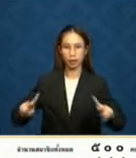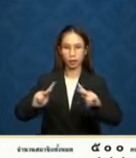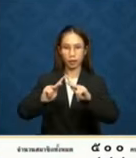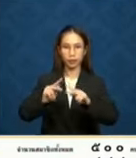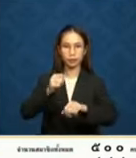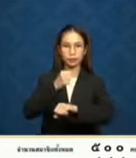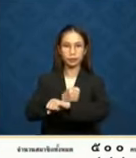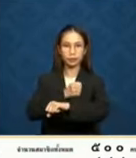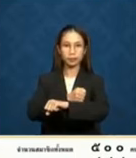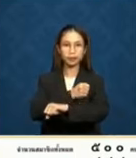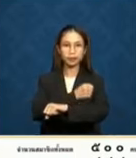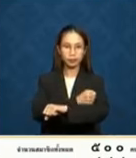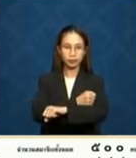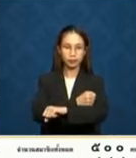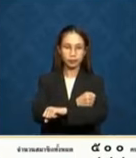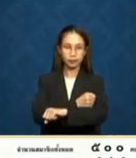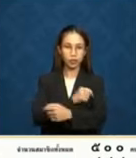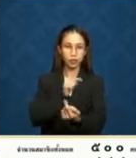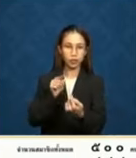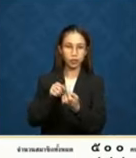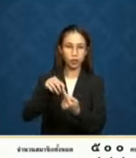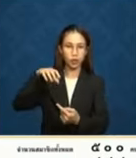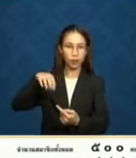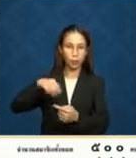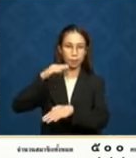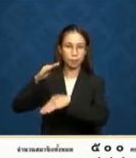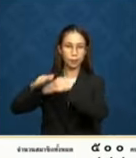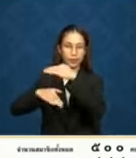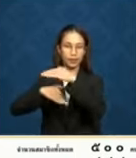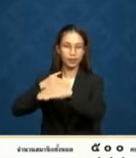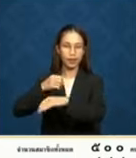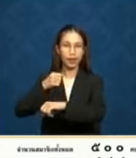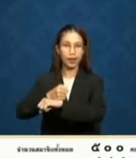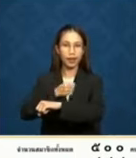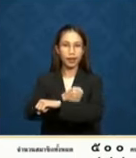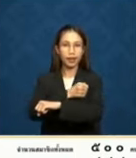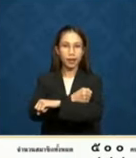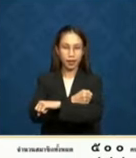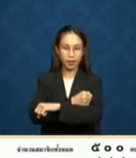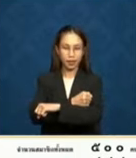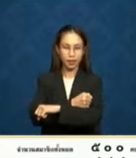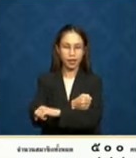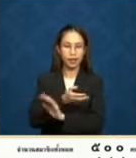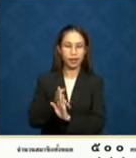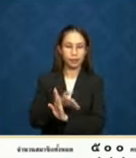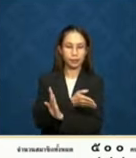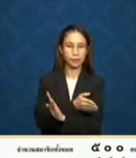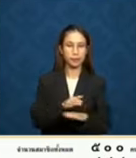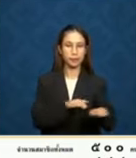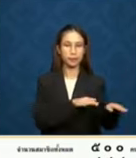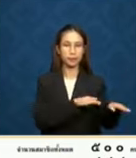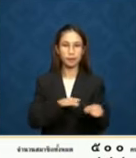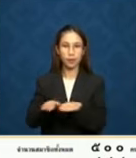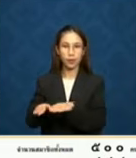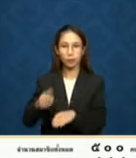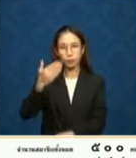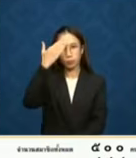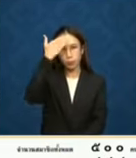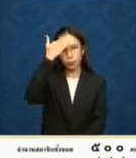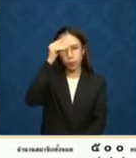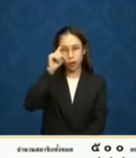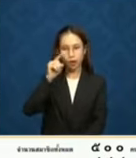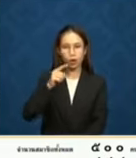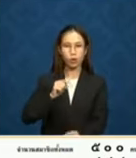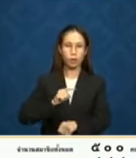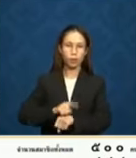เราโดยคมพัฒนาฝีมือแ่งงานเราได้มีการเตรียมคามพร้อมเพราภายในระยะเวลา